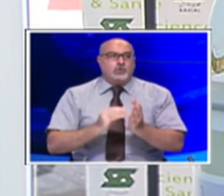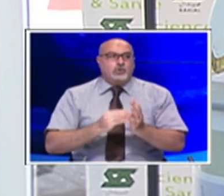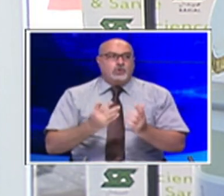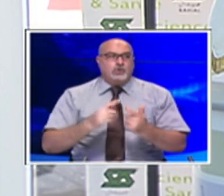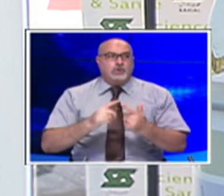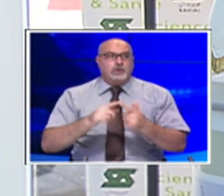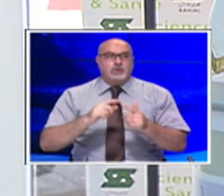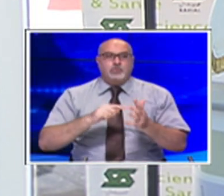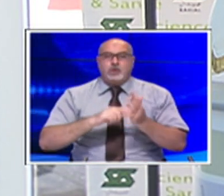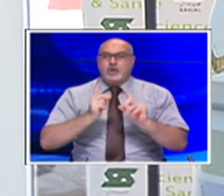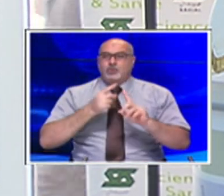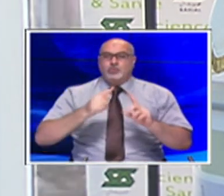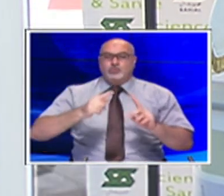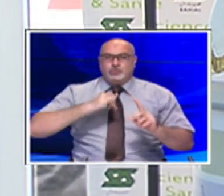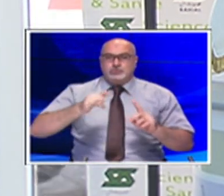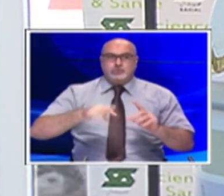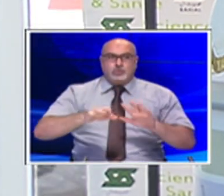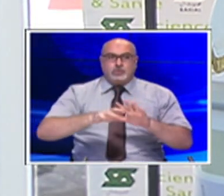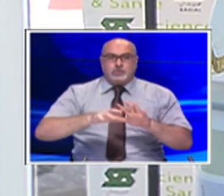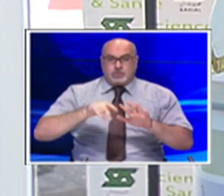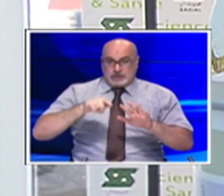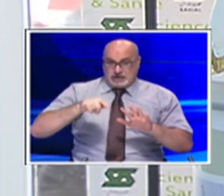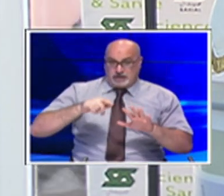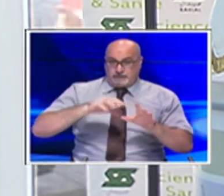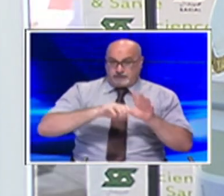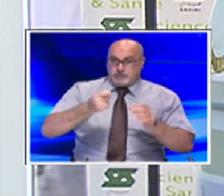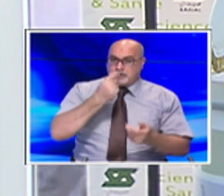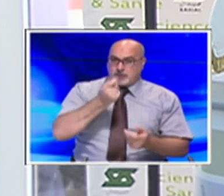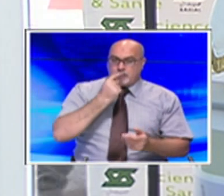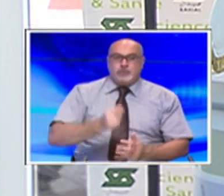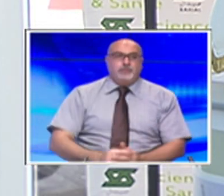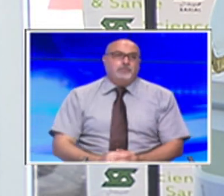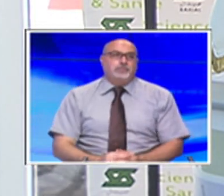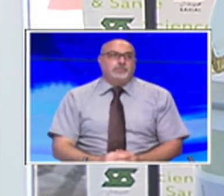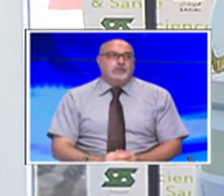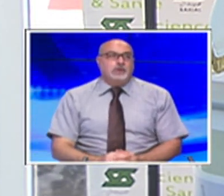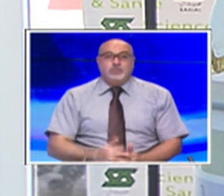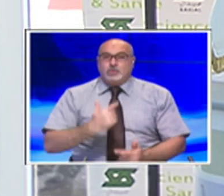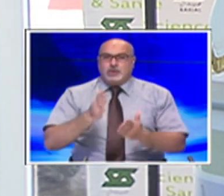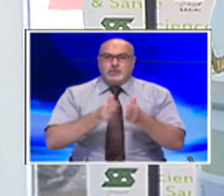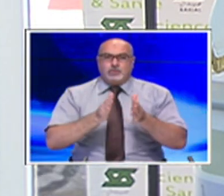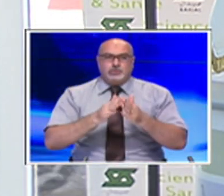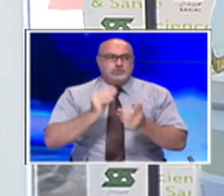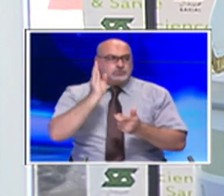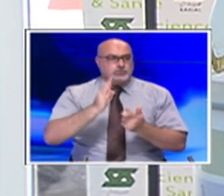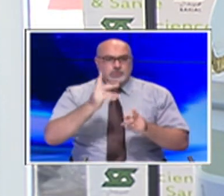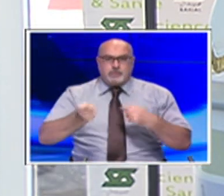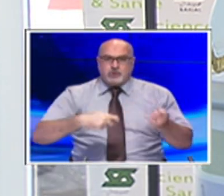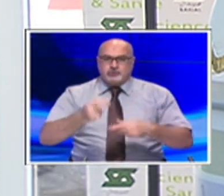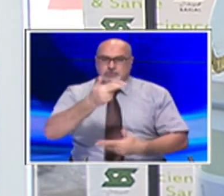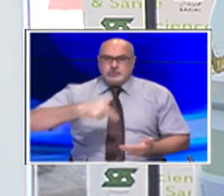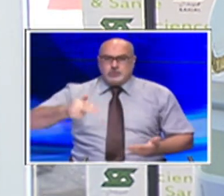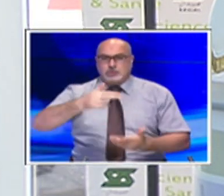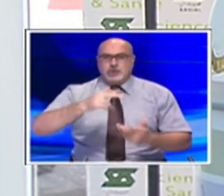أهمية الإنتاج المحلي الذي استطاع في هذه المرحلة الصعبة من استجابة إلى طلب وحاجيات السوق الوطنية فيما